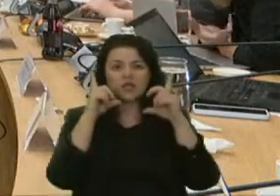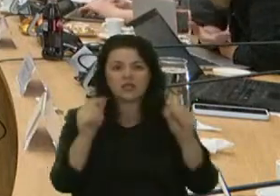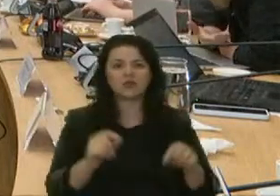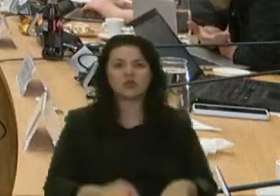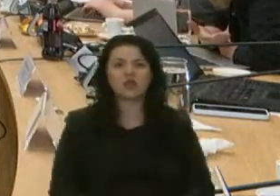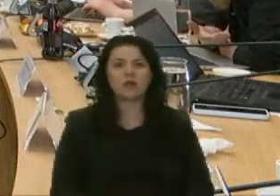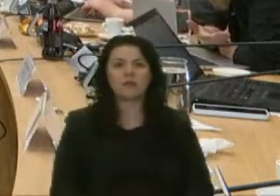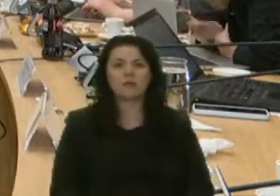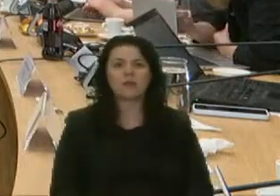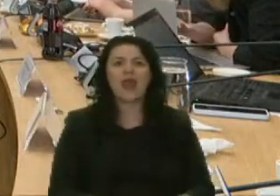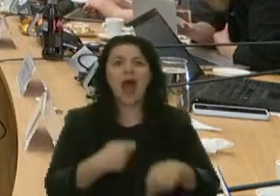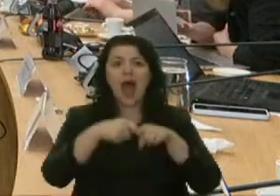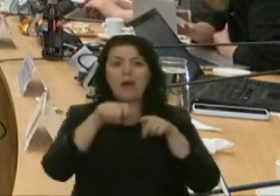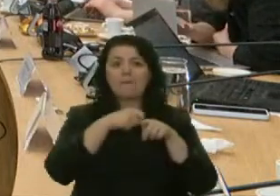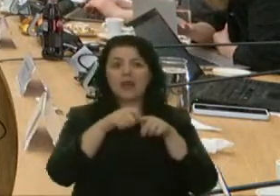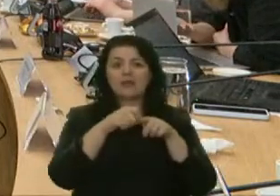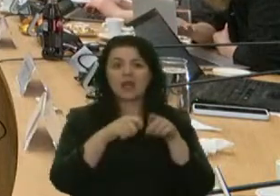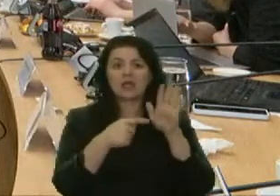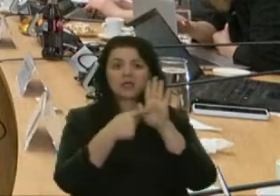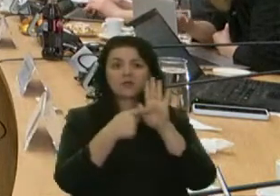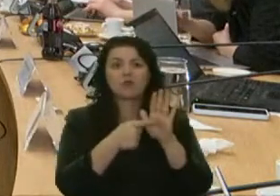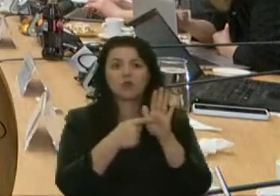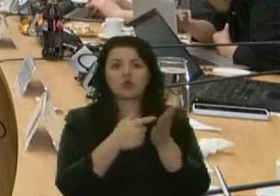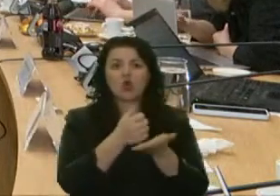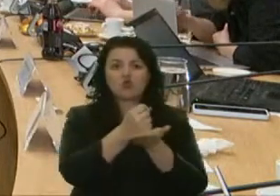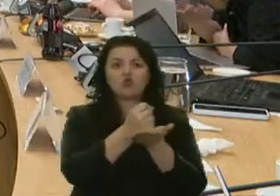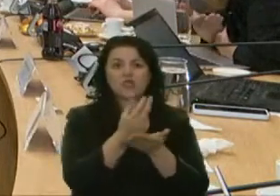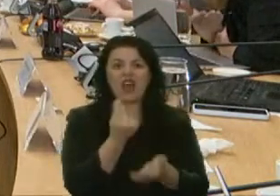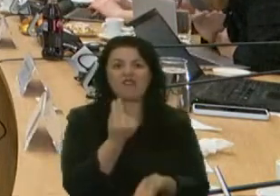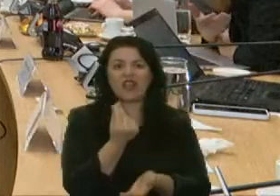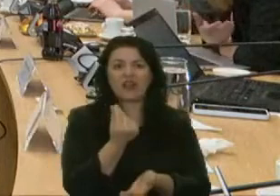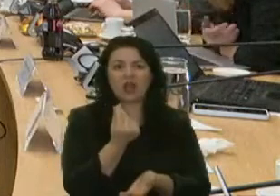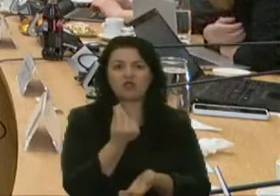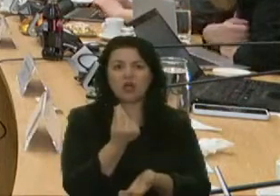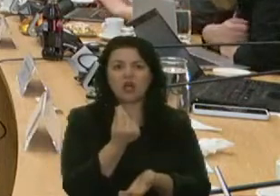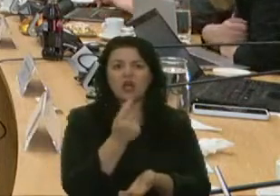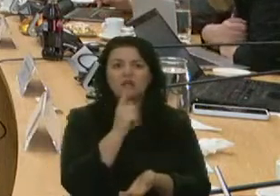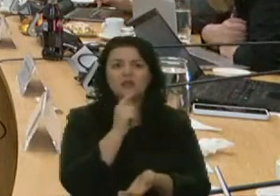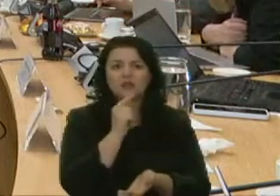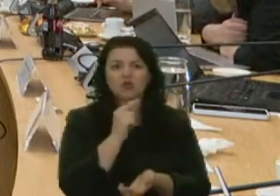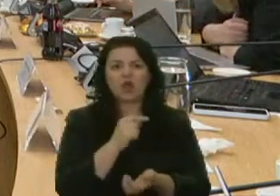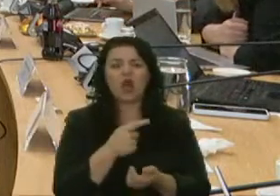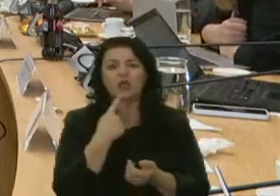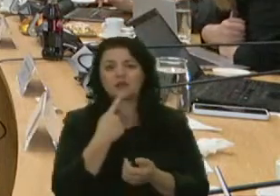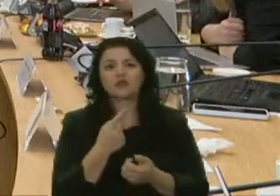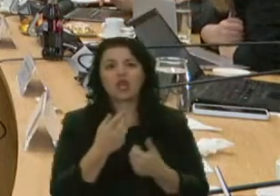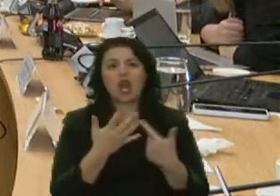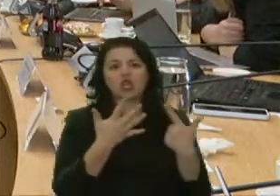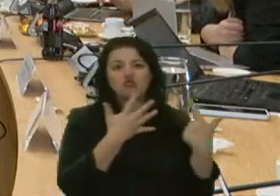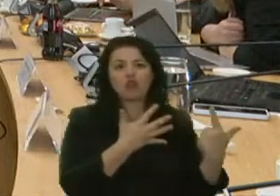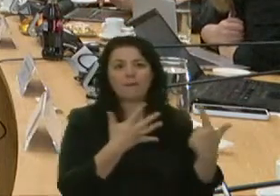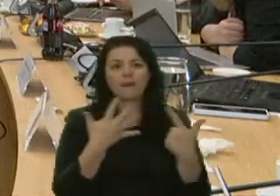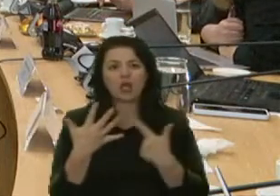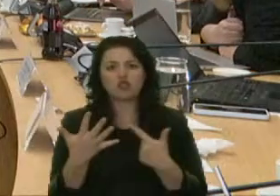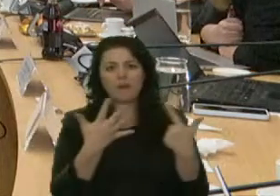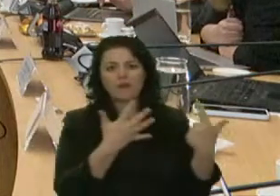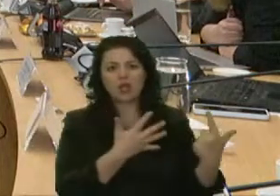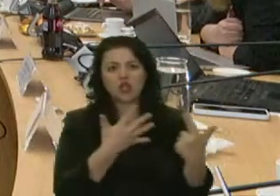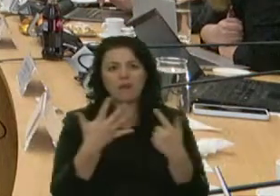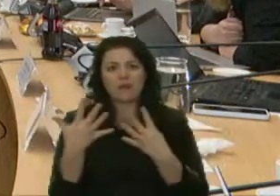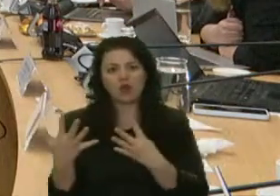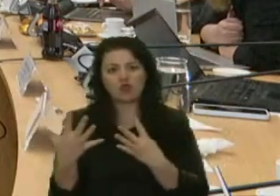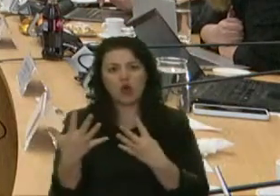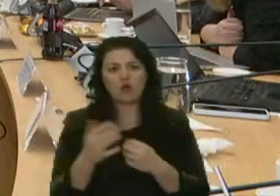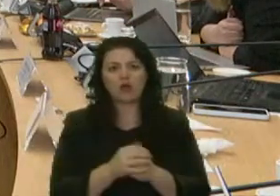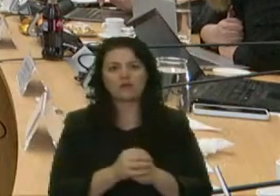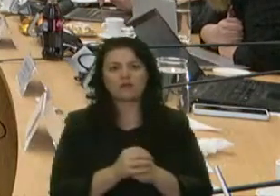amendamentele pe care le facem Indică sursa financiar fac amendamente la cele 77 8 9 de asta